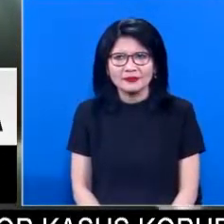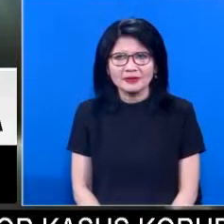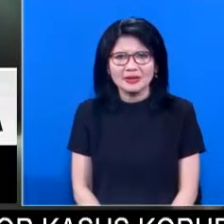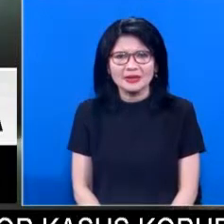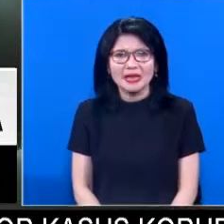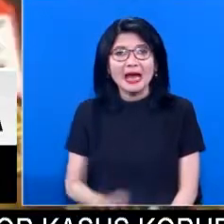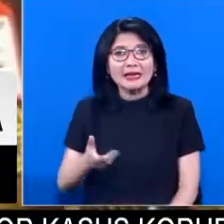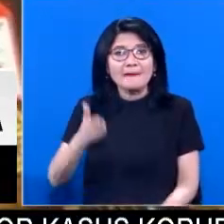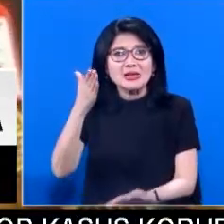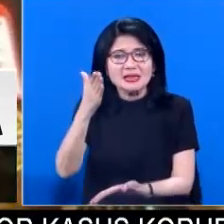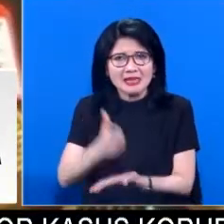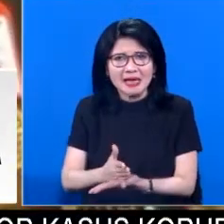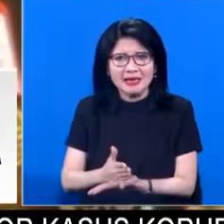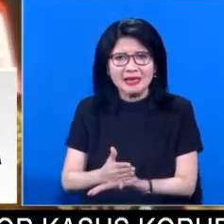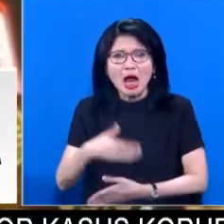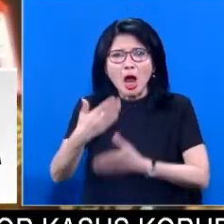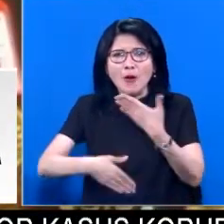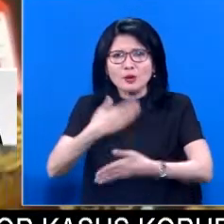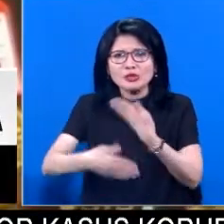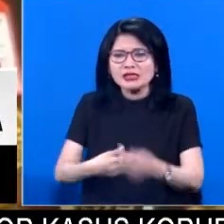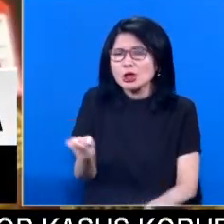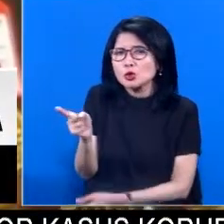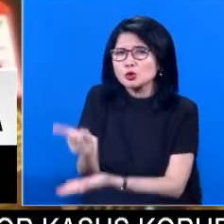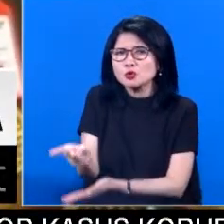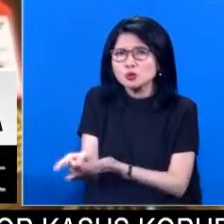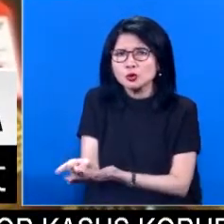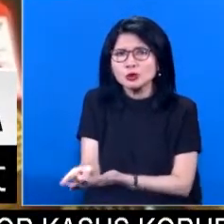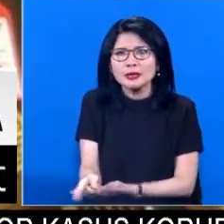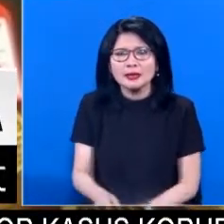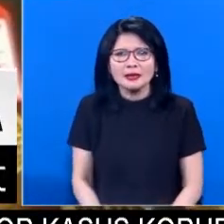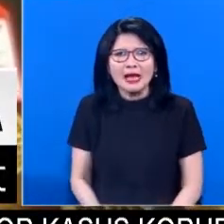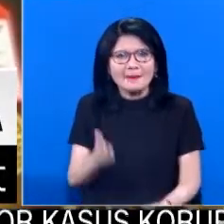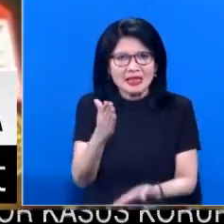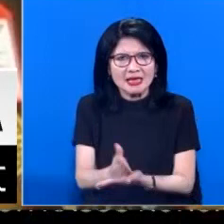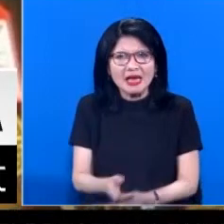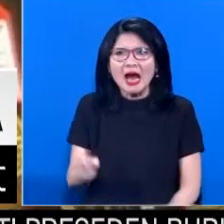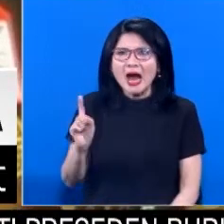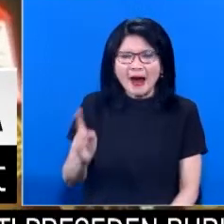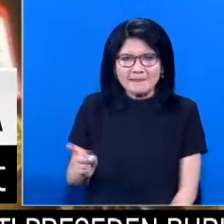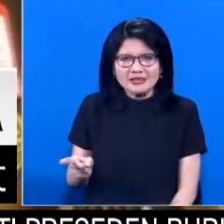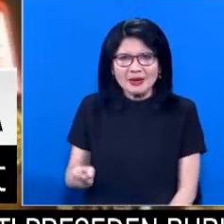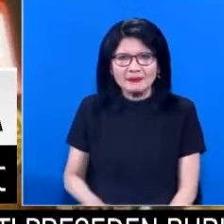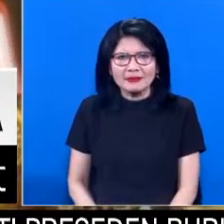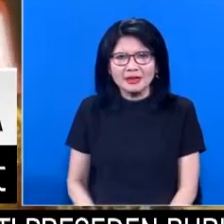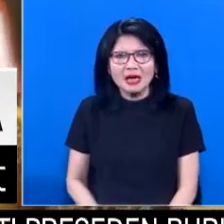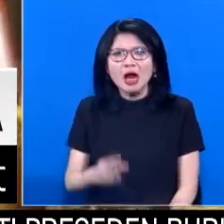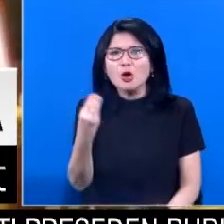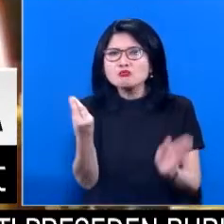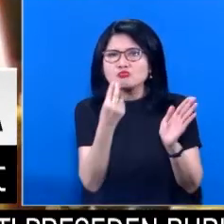Menghentikan proses penuntutan perkara Nur Hayati karena tidak terdapat cukup